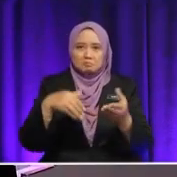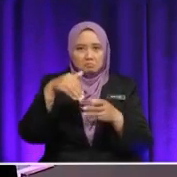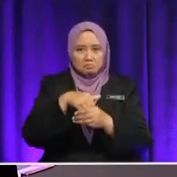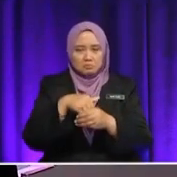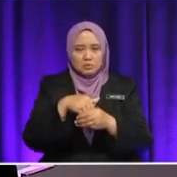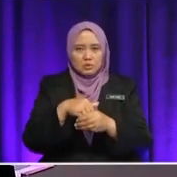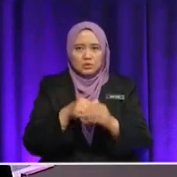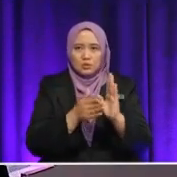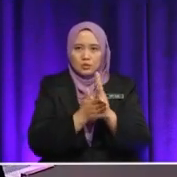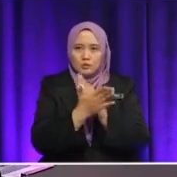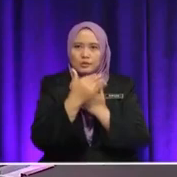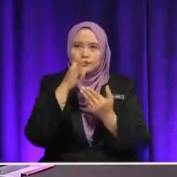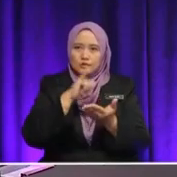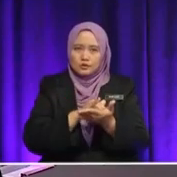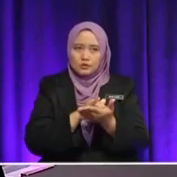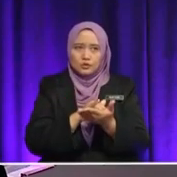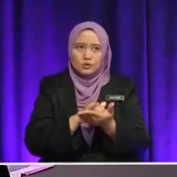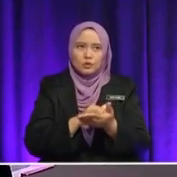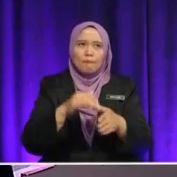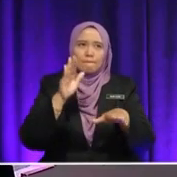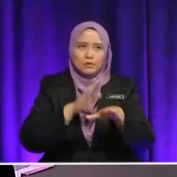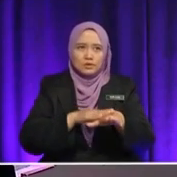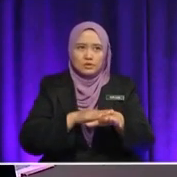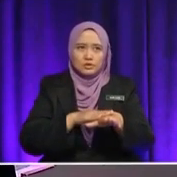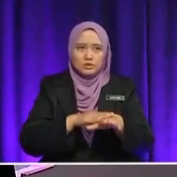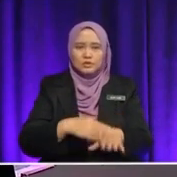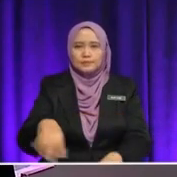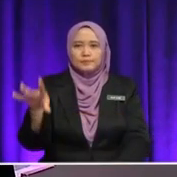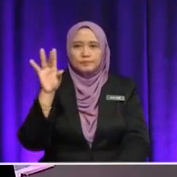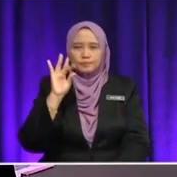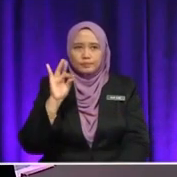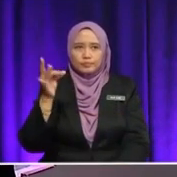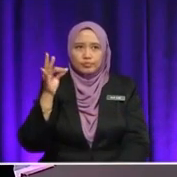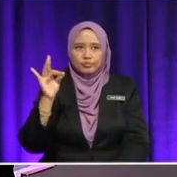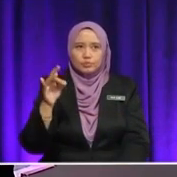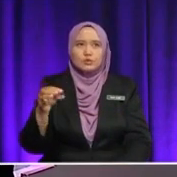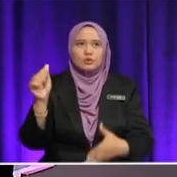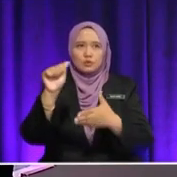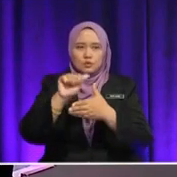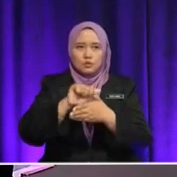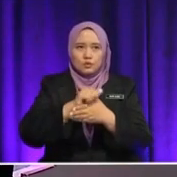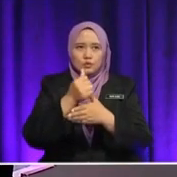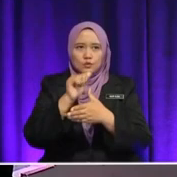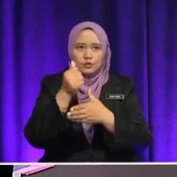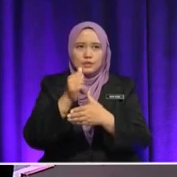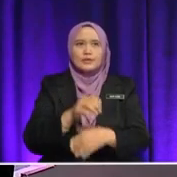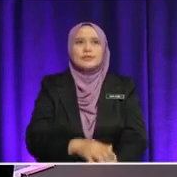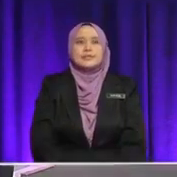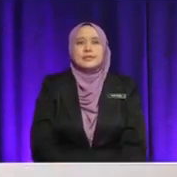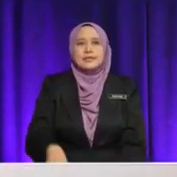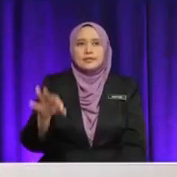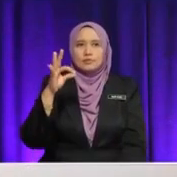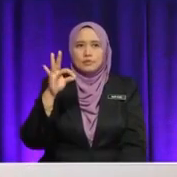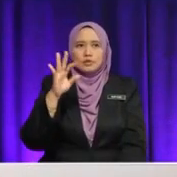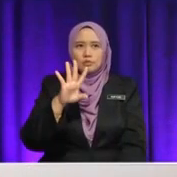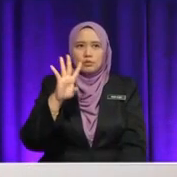memakai kita ada beberapa tarik kita pilih nyatanya kita lebih lepas 18 okt diseluruh Tanah Melayu mana kali Terengganu